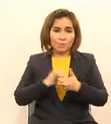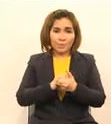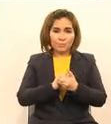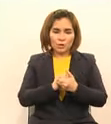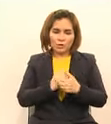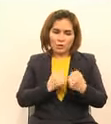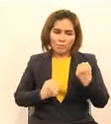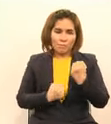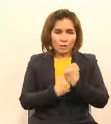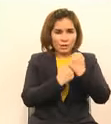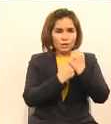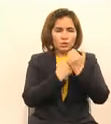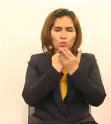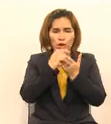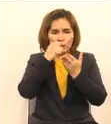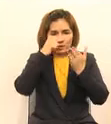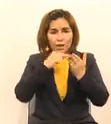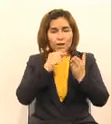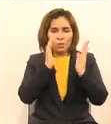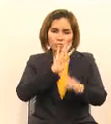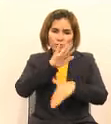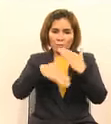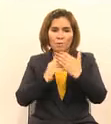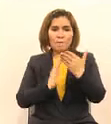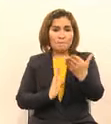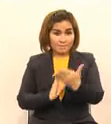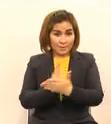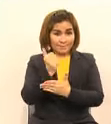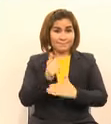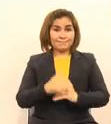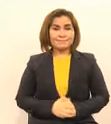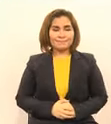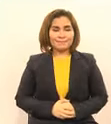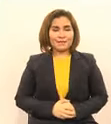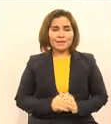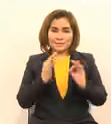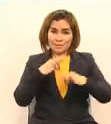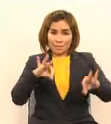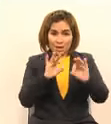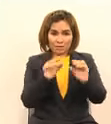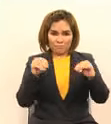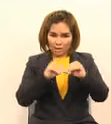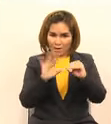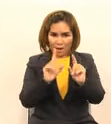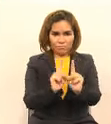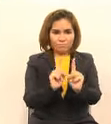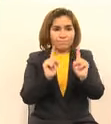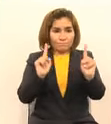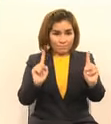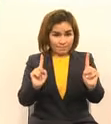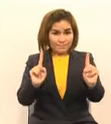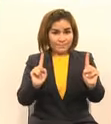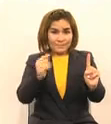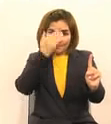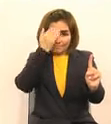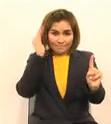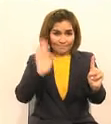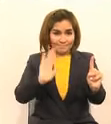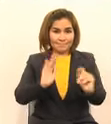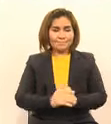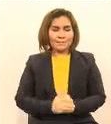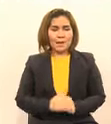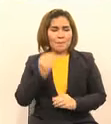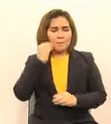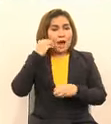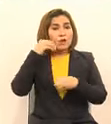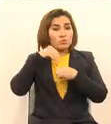ทำให้คนไทยผ่านวิกฤตไปด้วยกันขอย้ำเป็นประโยคสุดท้ายนะครับเว้นระยะห่างนะครับเราต้องเว้นระยะห่างระหว่างกันอยู่